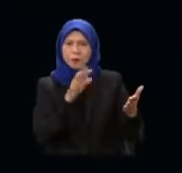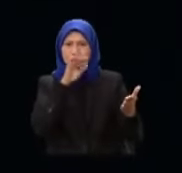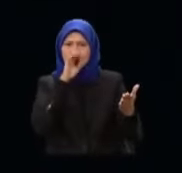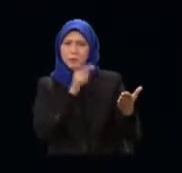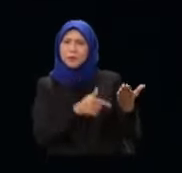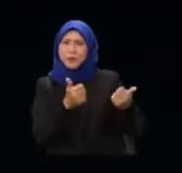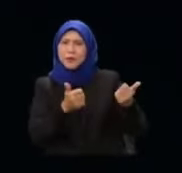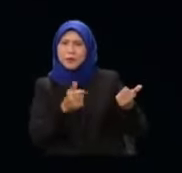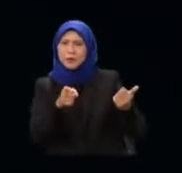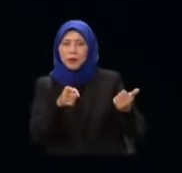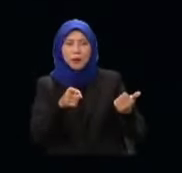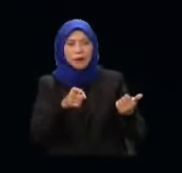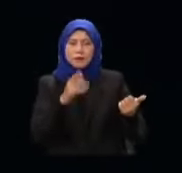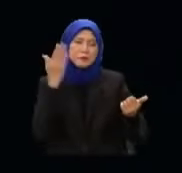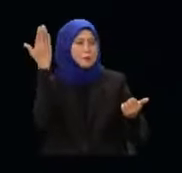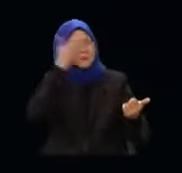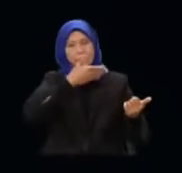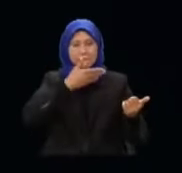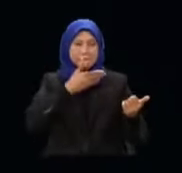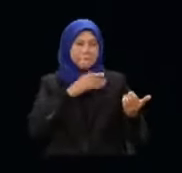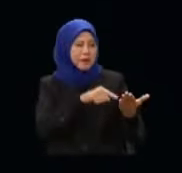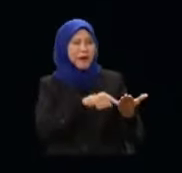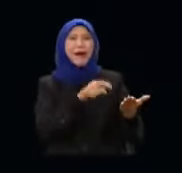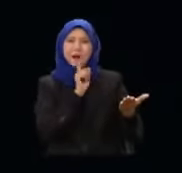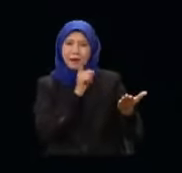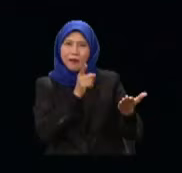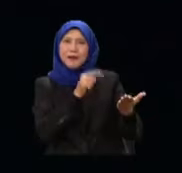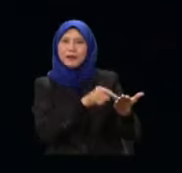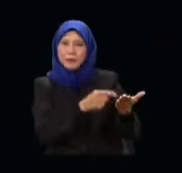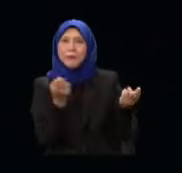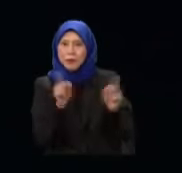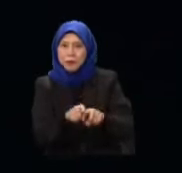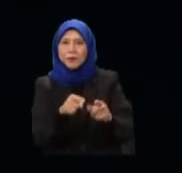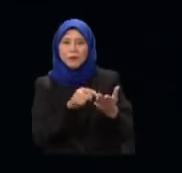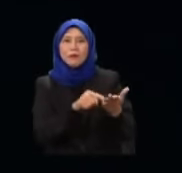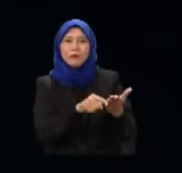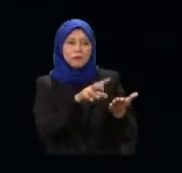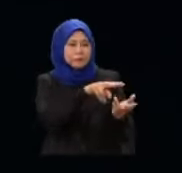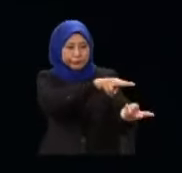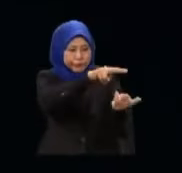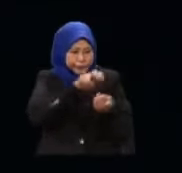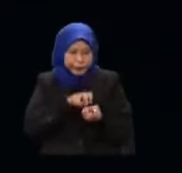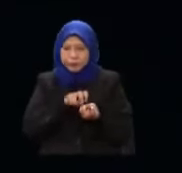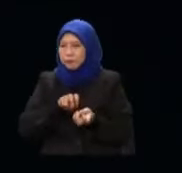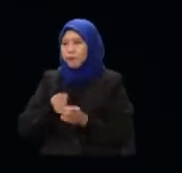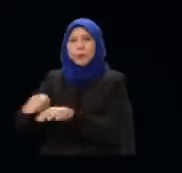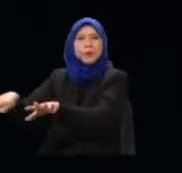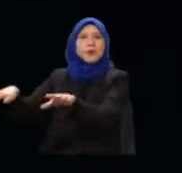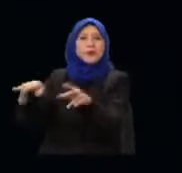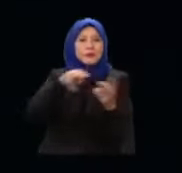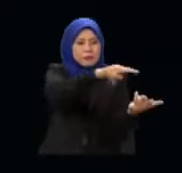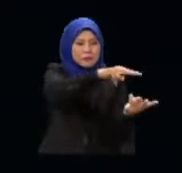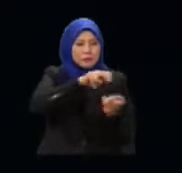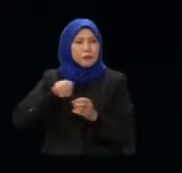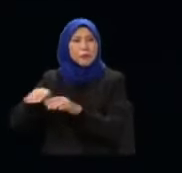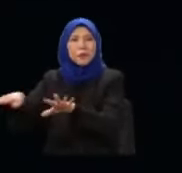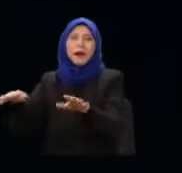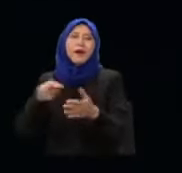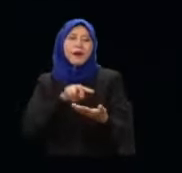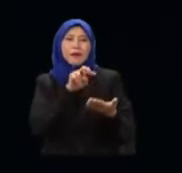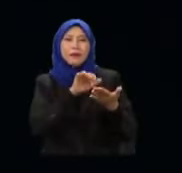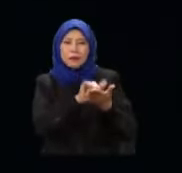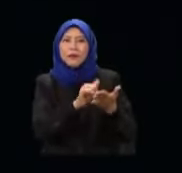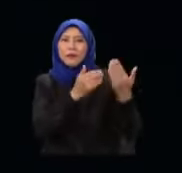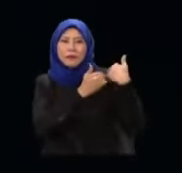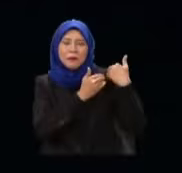eh tetapi kita ambil stage bulat-bulat Dan kata-kata inilah yang sedang berlaku dalam masyarakat kita kerajaan jadi kerajaan yang tidak